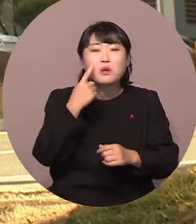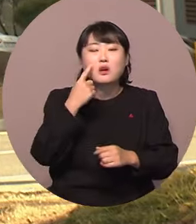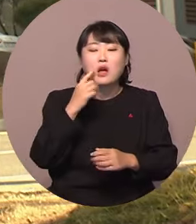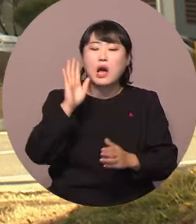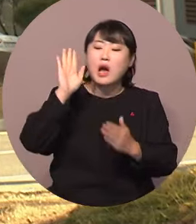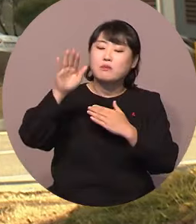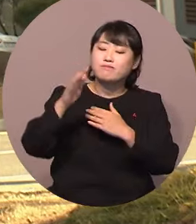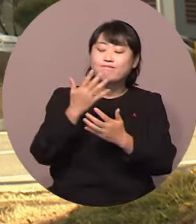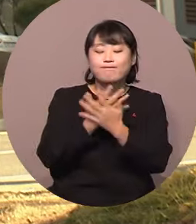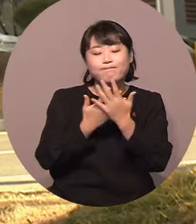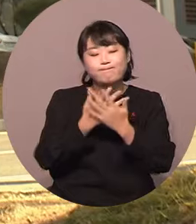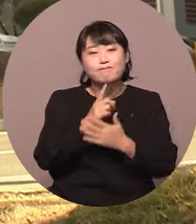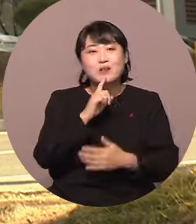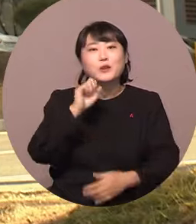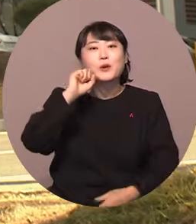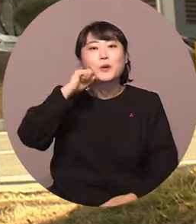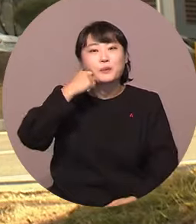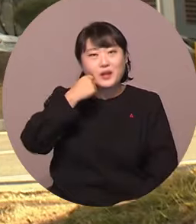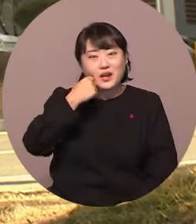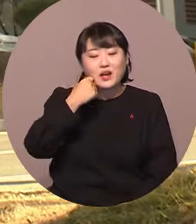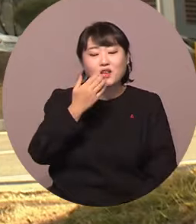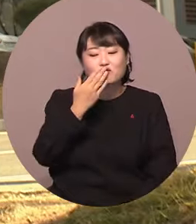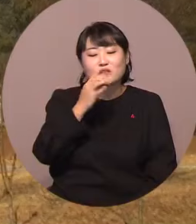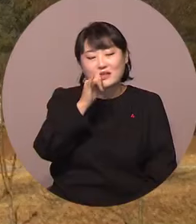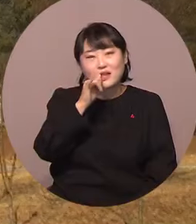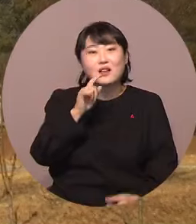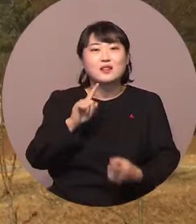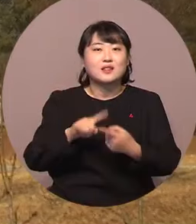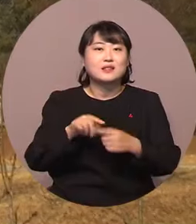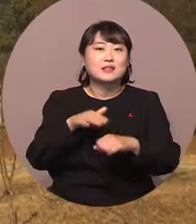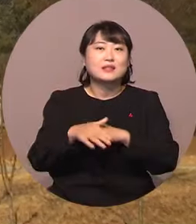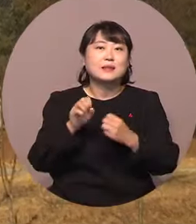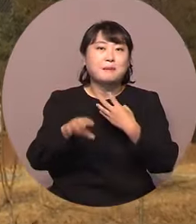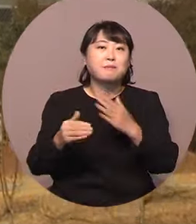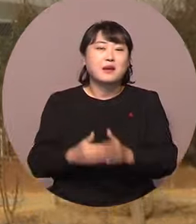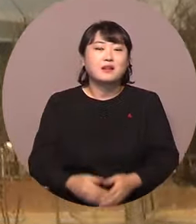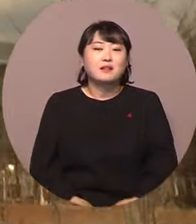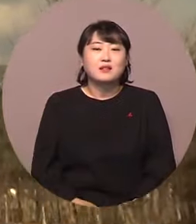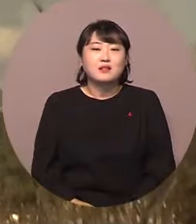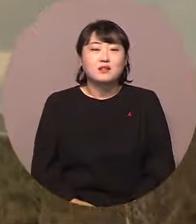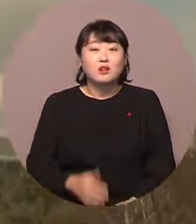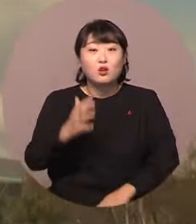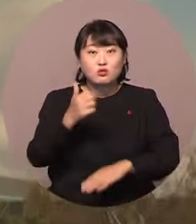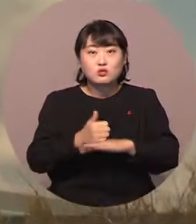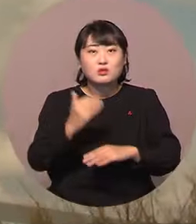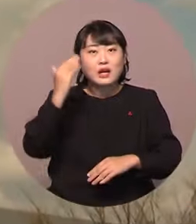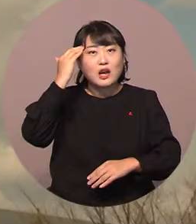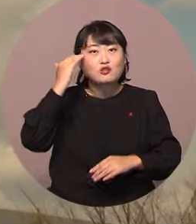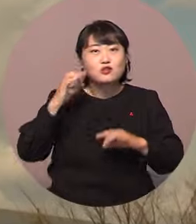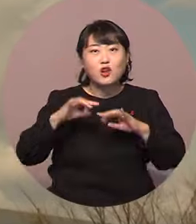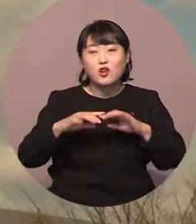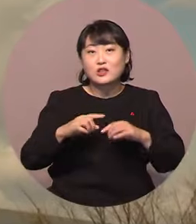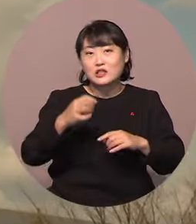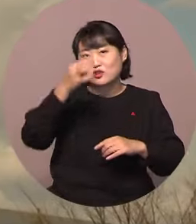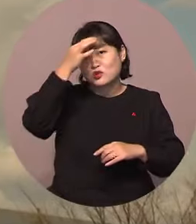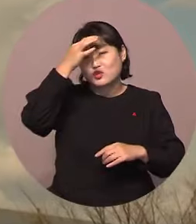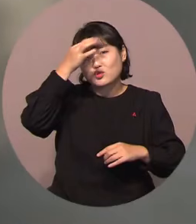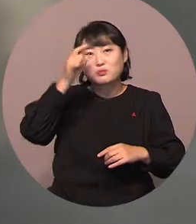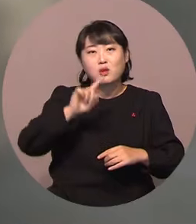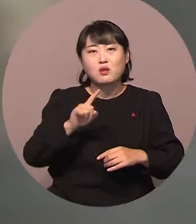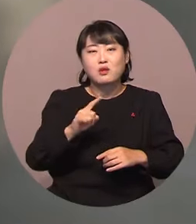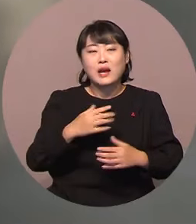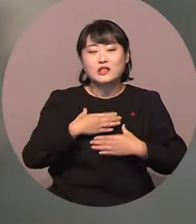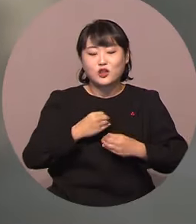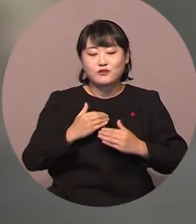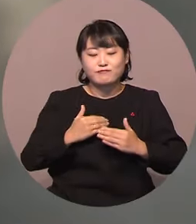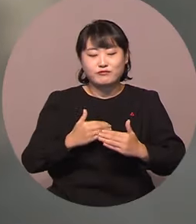예측하긴 어렵다며 가능성을 부인하지 않았습니다 결국 한전 기술이 안정적으로 관리해야 할 국가 rndd